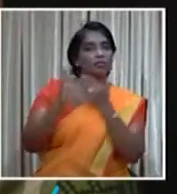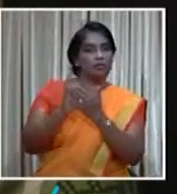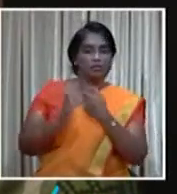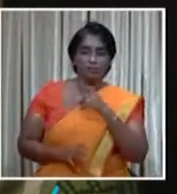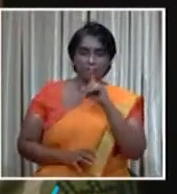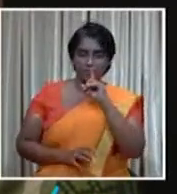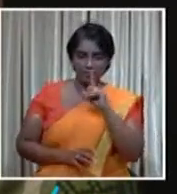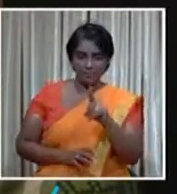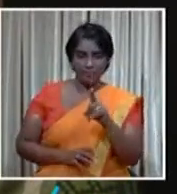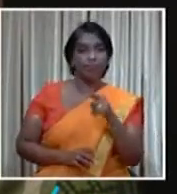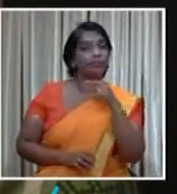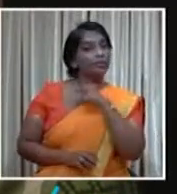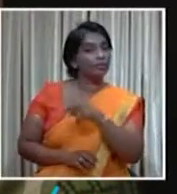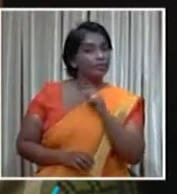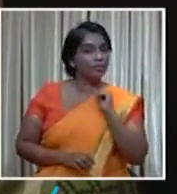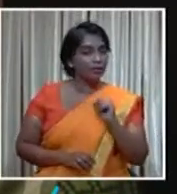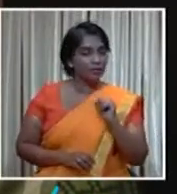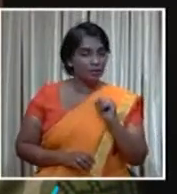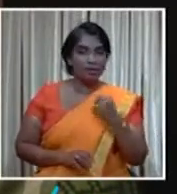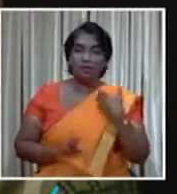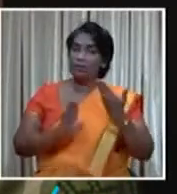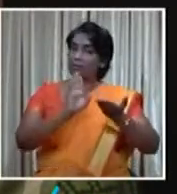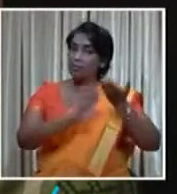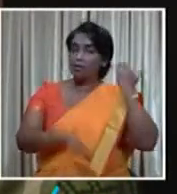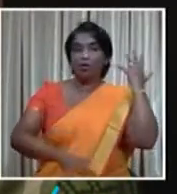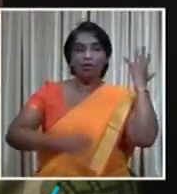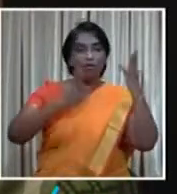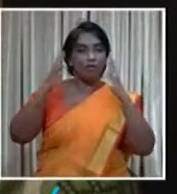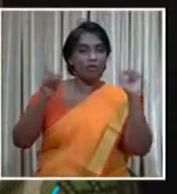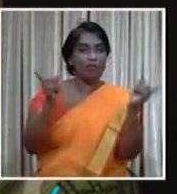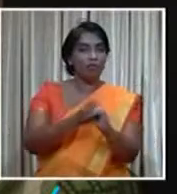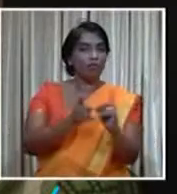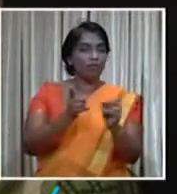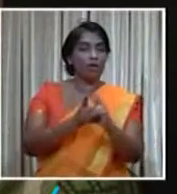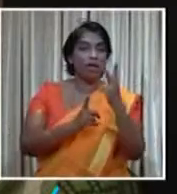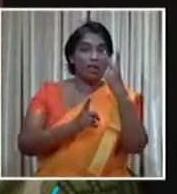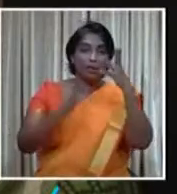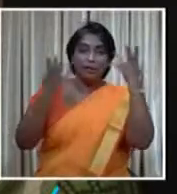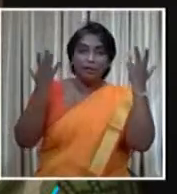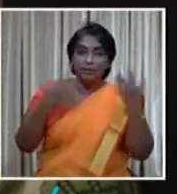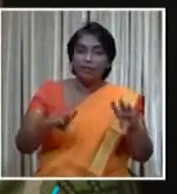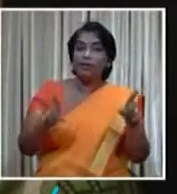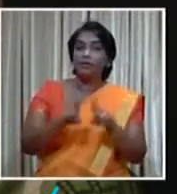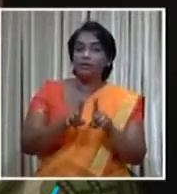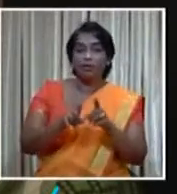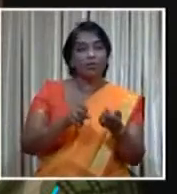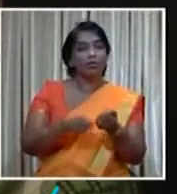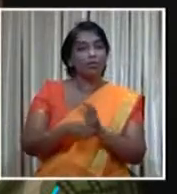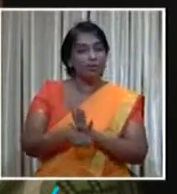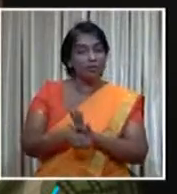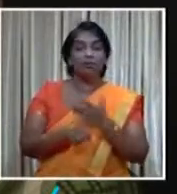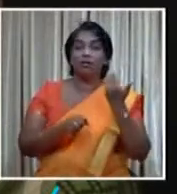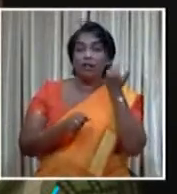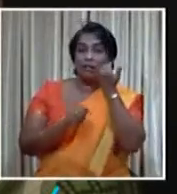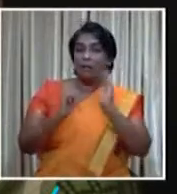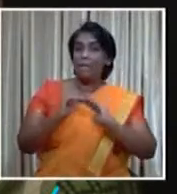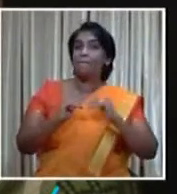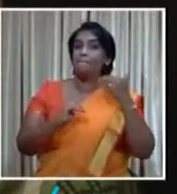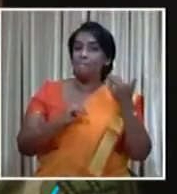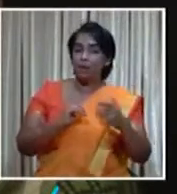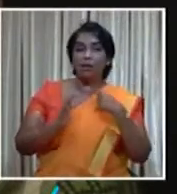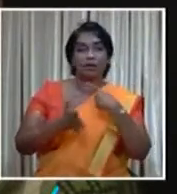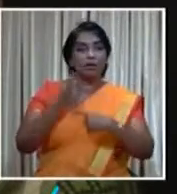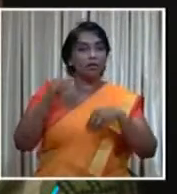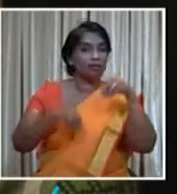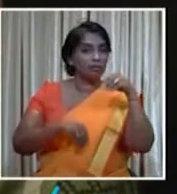කළා. එනම් අතීතයේ ලෝක යුද්ධ දෙක අවසානයේ සිදුවාක් මෙන් කොවිඩ් වසංගතයෙන් පසුවද